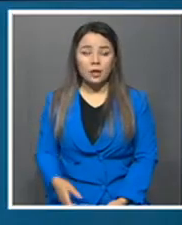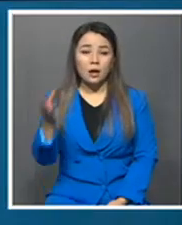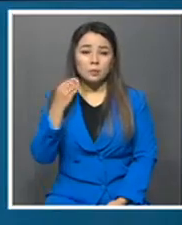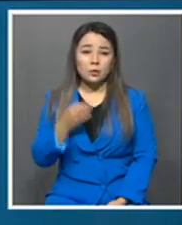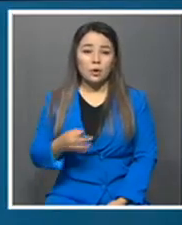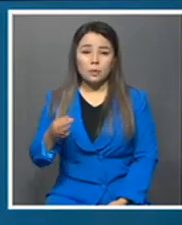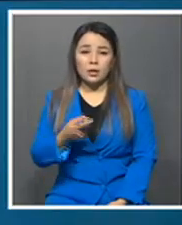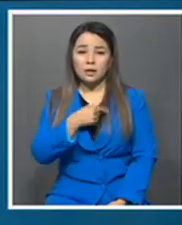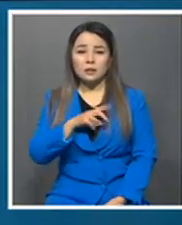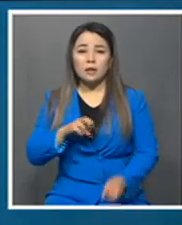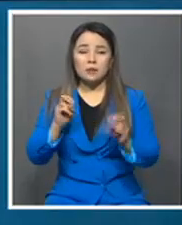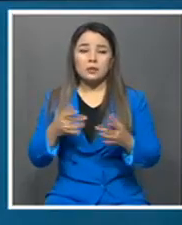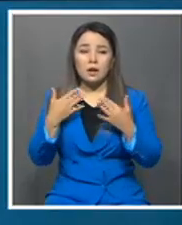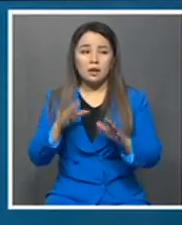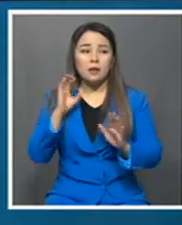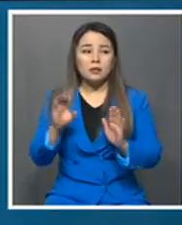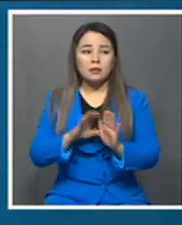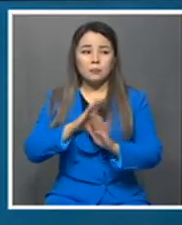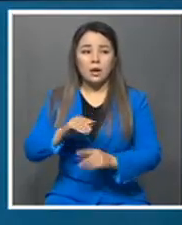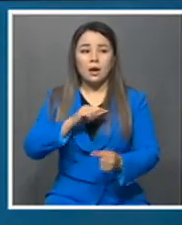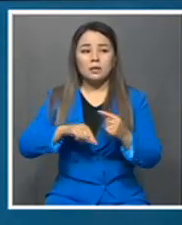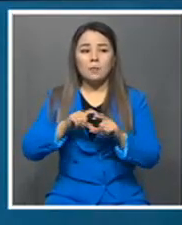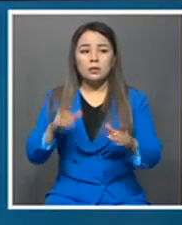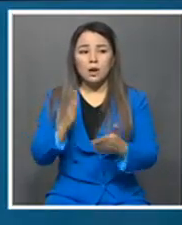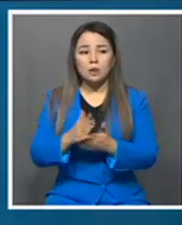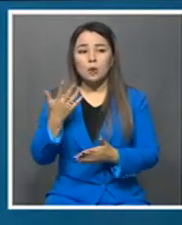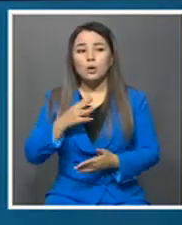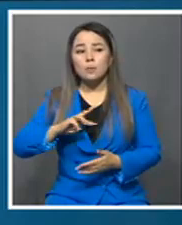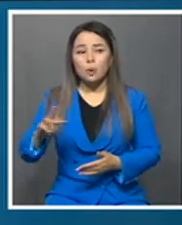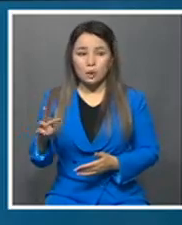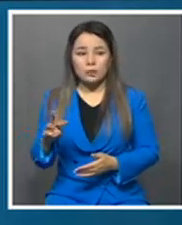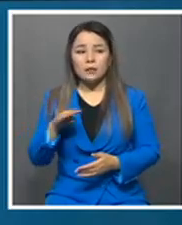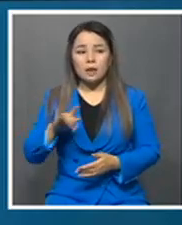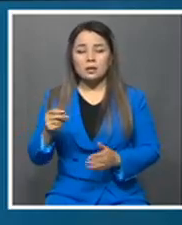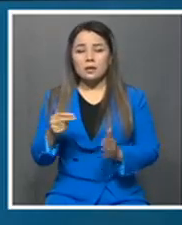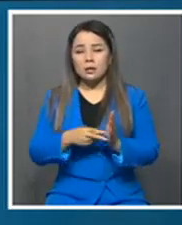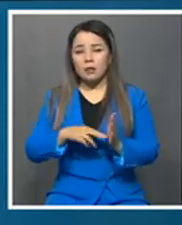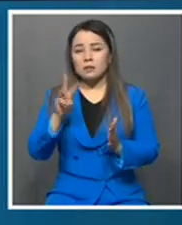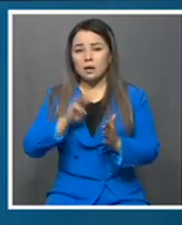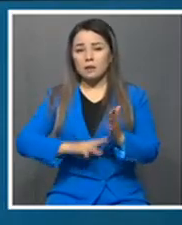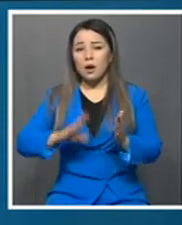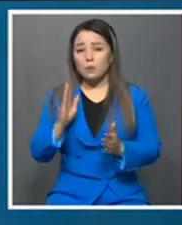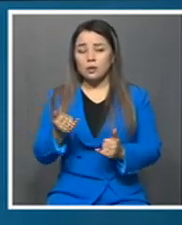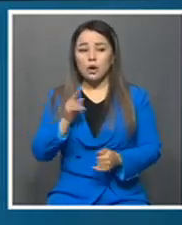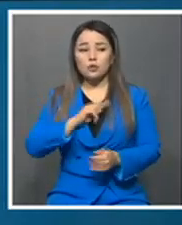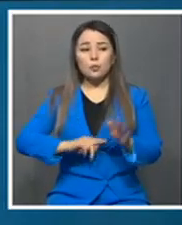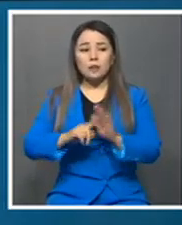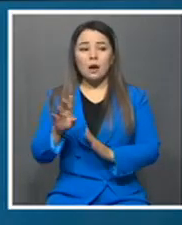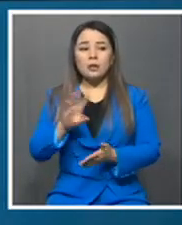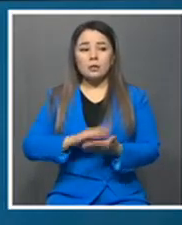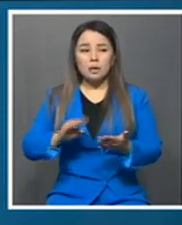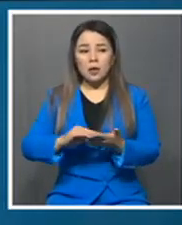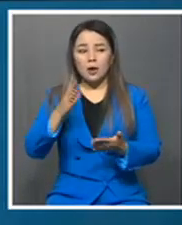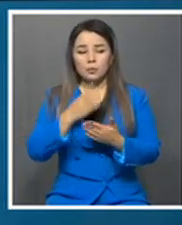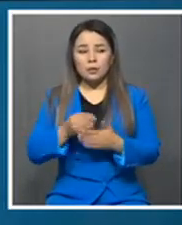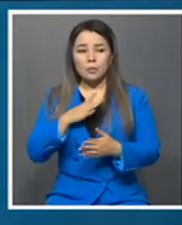Алматыда санитарлық талаптарды сақтамаған кәсіпкерлік нысандарға 4 миллион теңгеге дейін айыппұл салынады. Жұмысын қайта бастаған мекемелерді